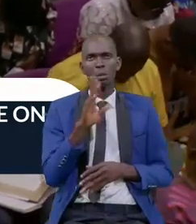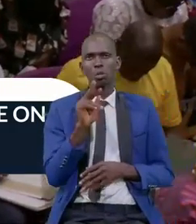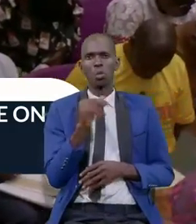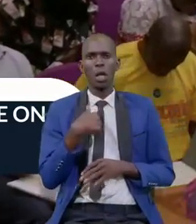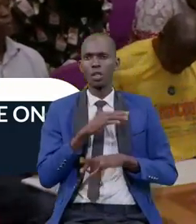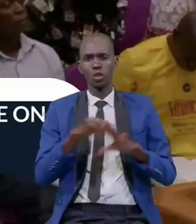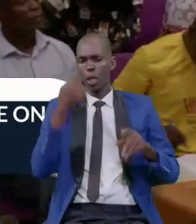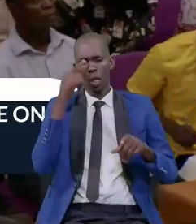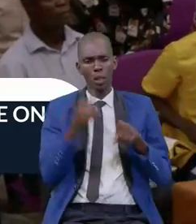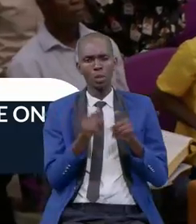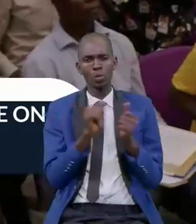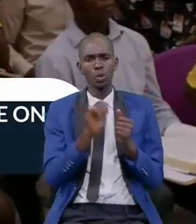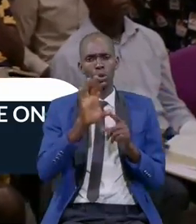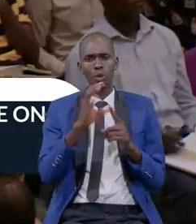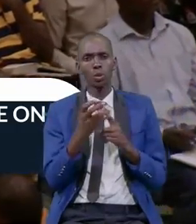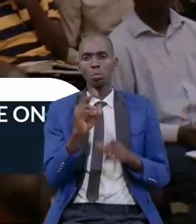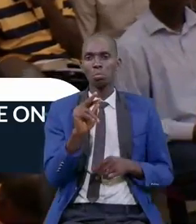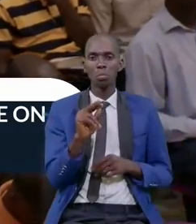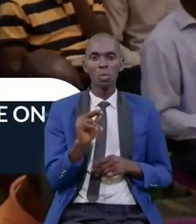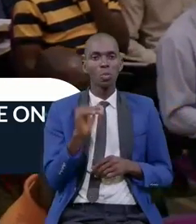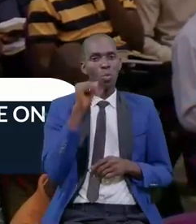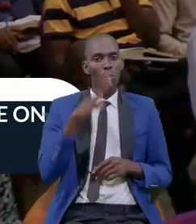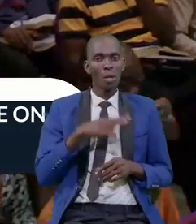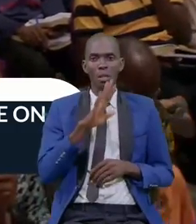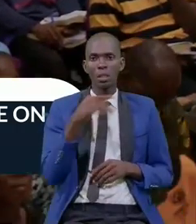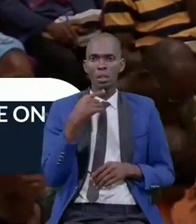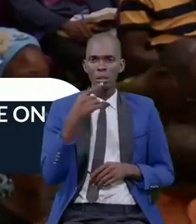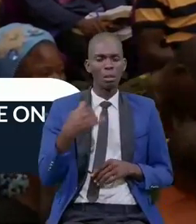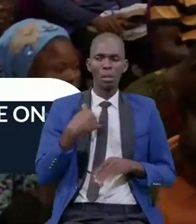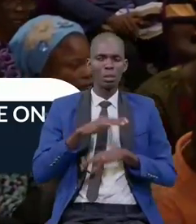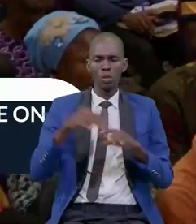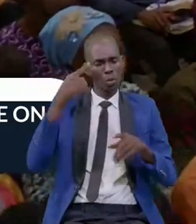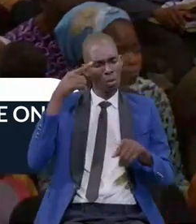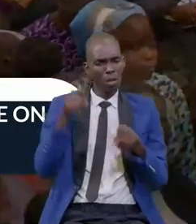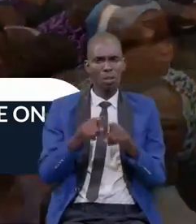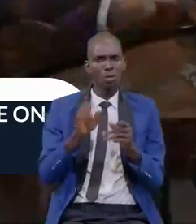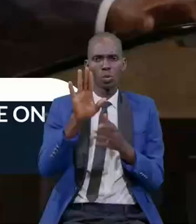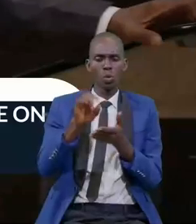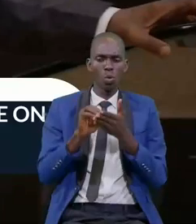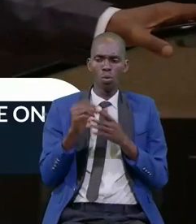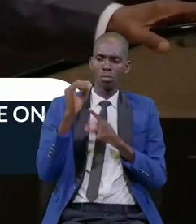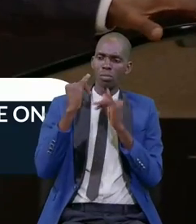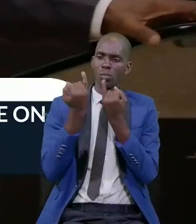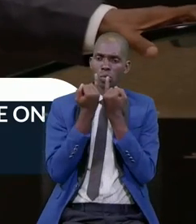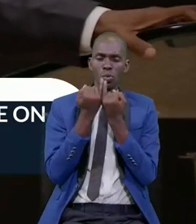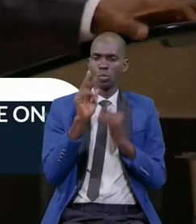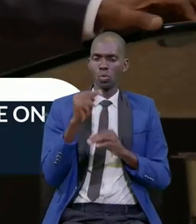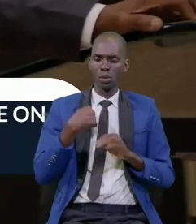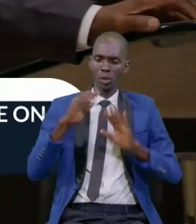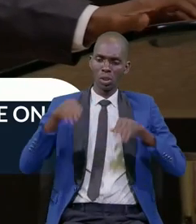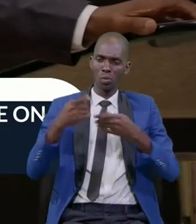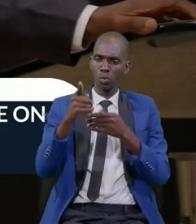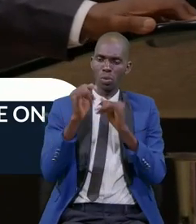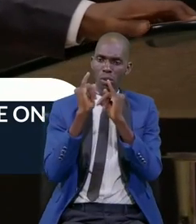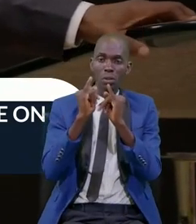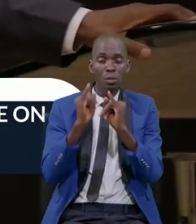non, je n'accepte pas cette conviction, je n'accepte pas ce thème, que je vous donne mon opinion. Lorsque vous